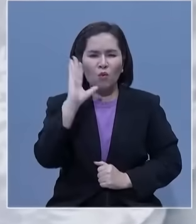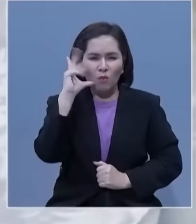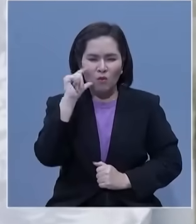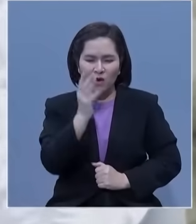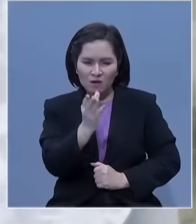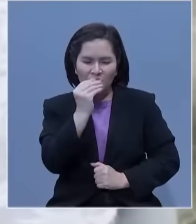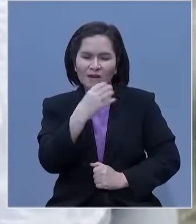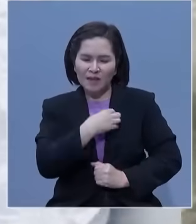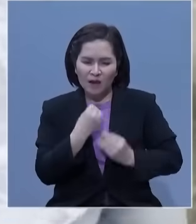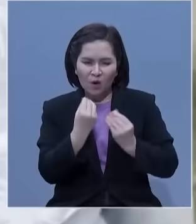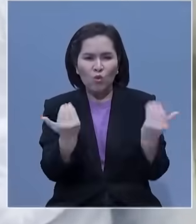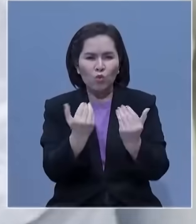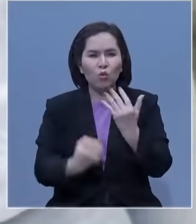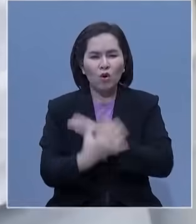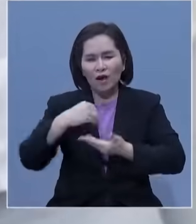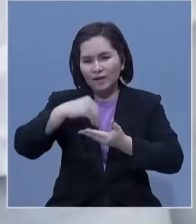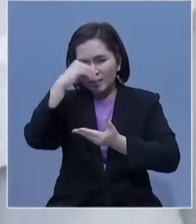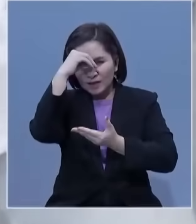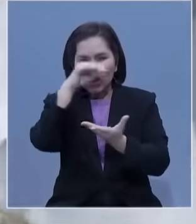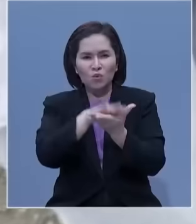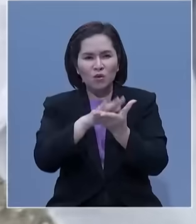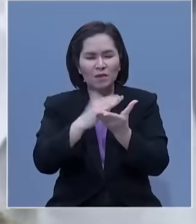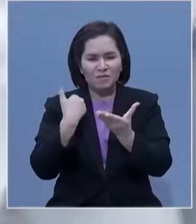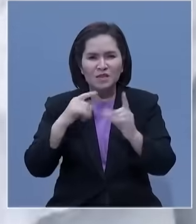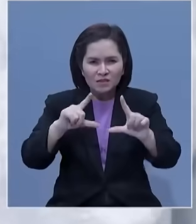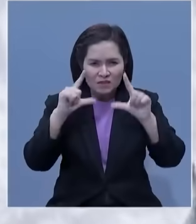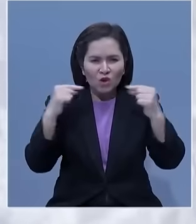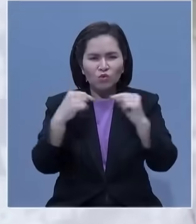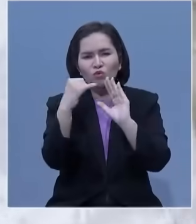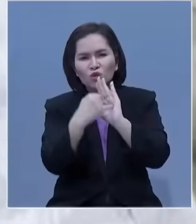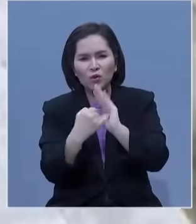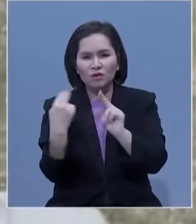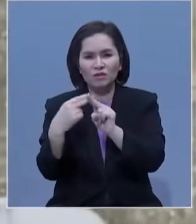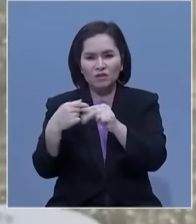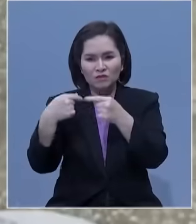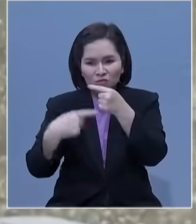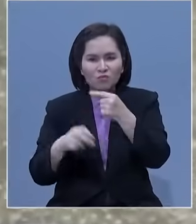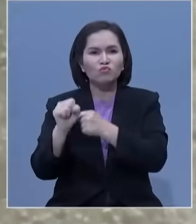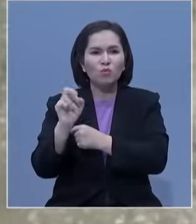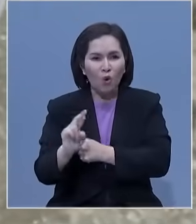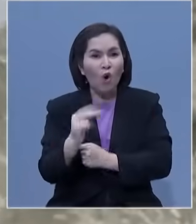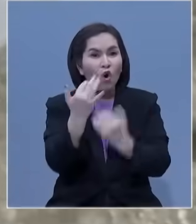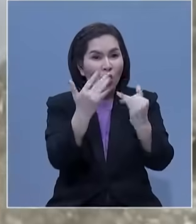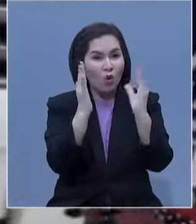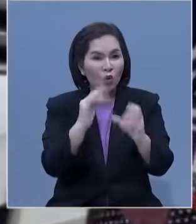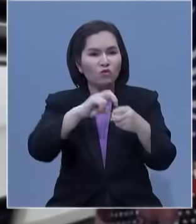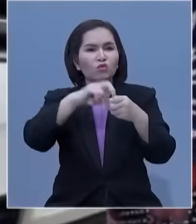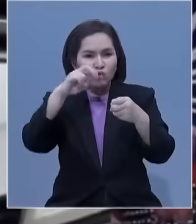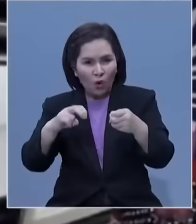ก็อยากจะให้น้องเข้าโรงเรียนดีๆดังๆในจังหวัดแต่ว่าน้องติดสำรองก็คือต้องรอตัวจริงสละสิทธิ์นะน้องถึงจะ